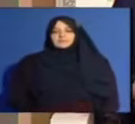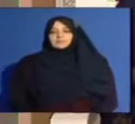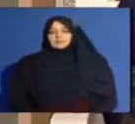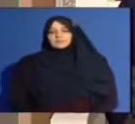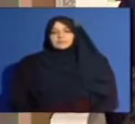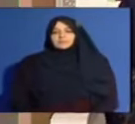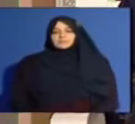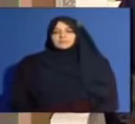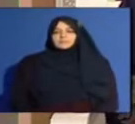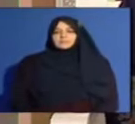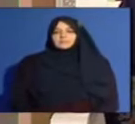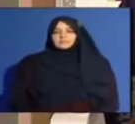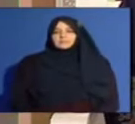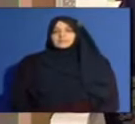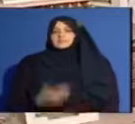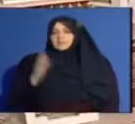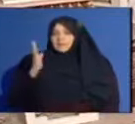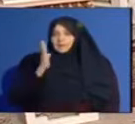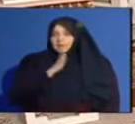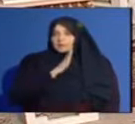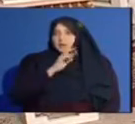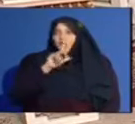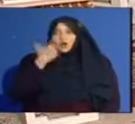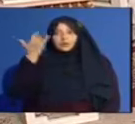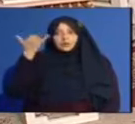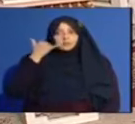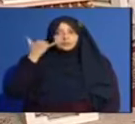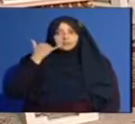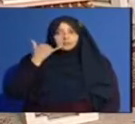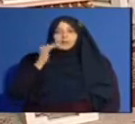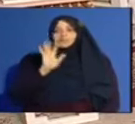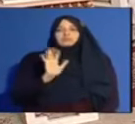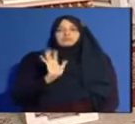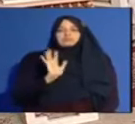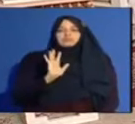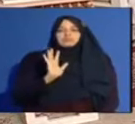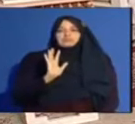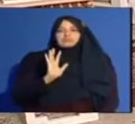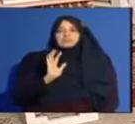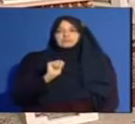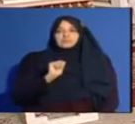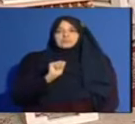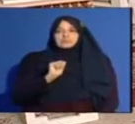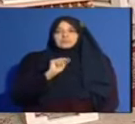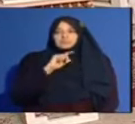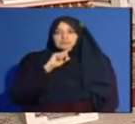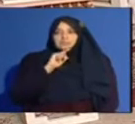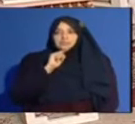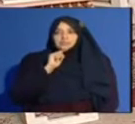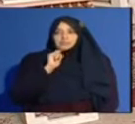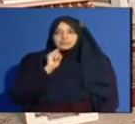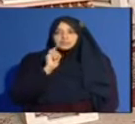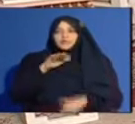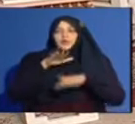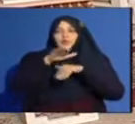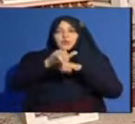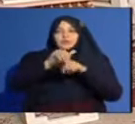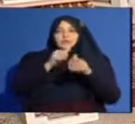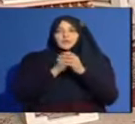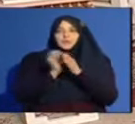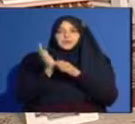او نكمل مع عبد السلام من نكمل اذا عبد السلام من فرنسا؟ نعم.